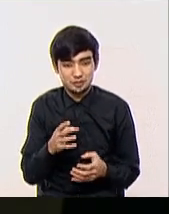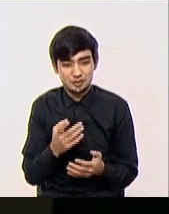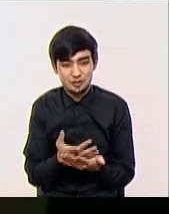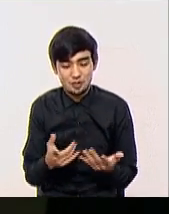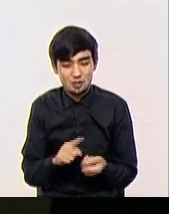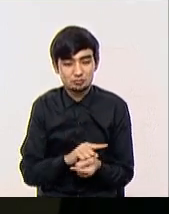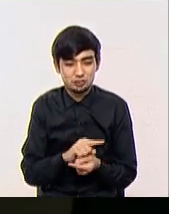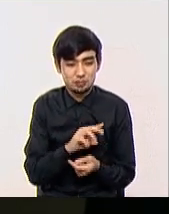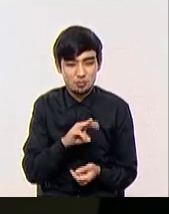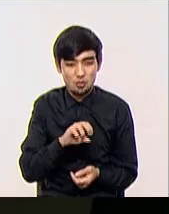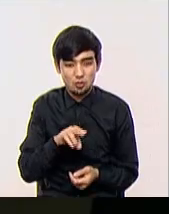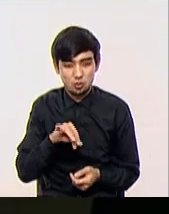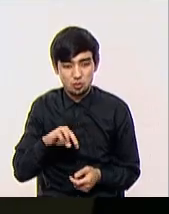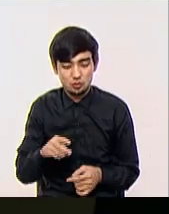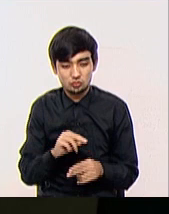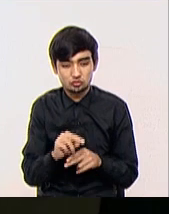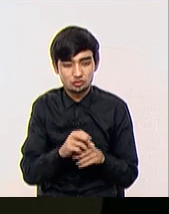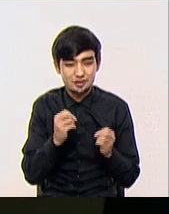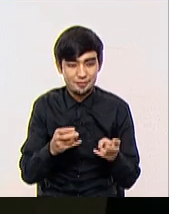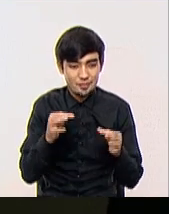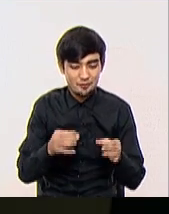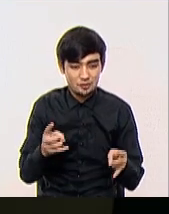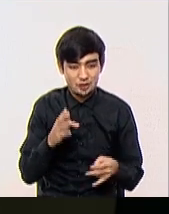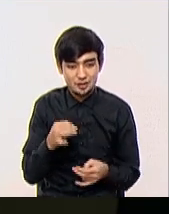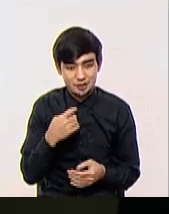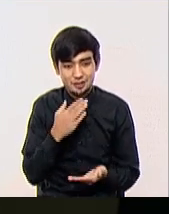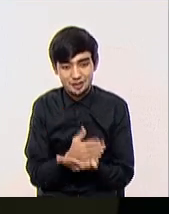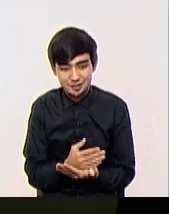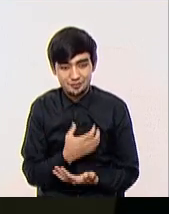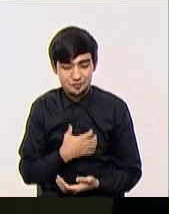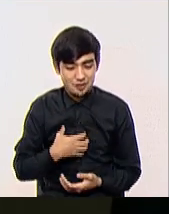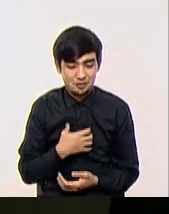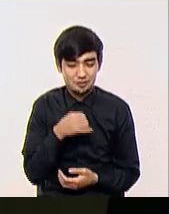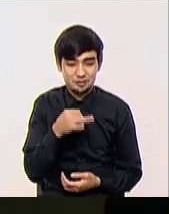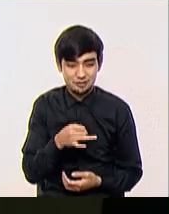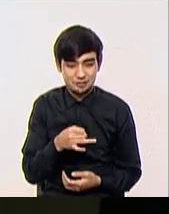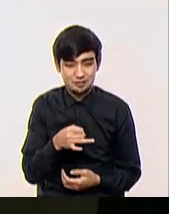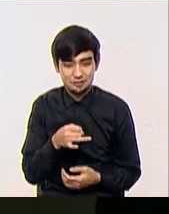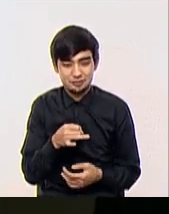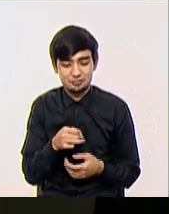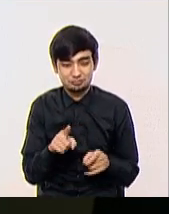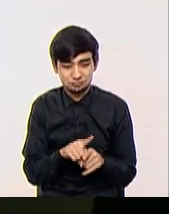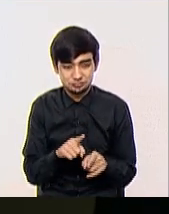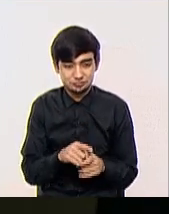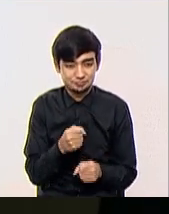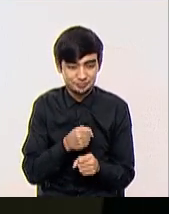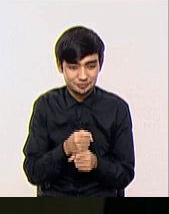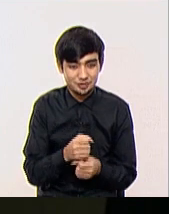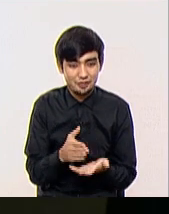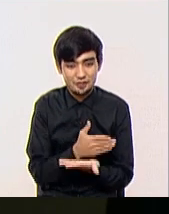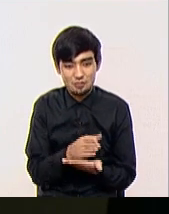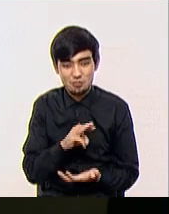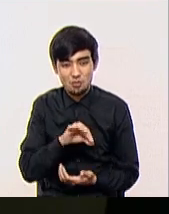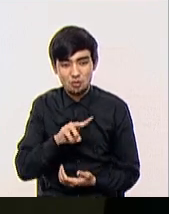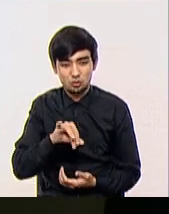некоторые модули учебного процесса. Но мы видим, что есть необходимость и актуальность в том, что все-таки доработать отдельные